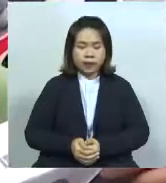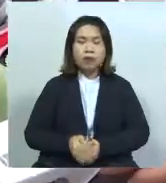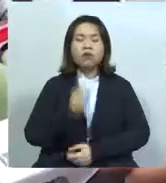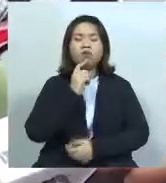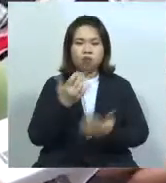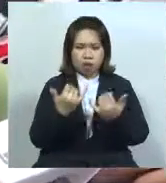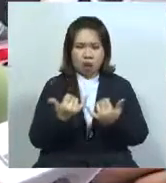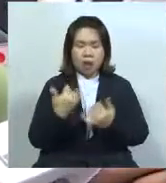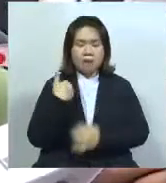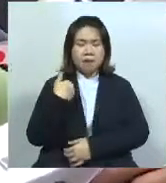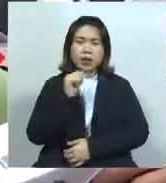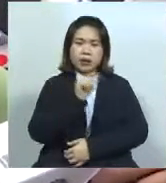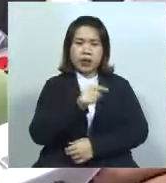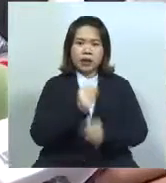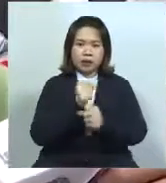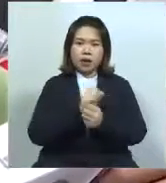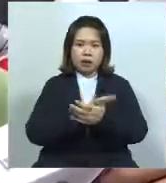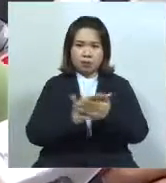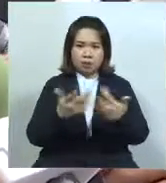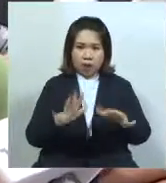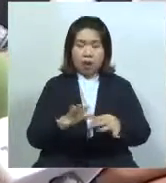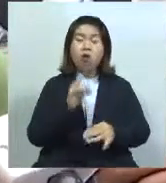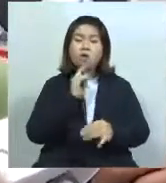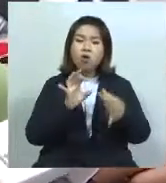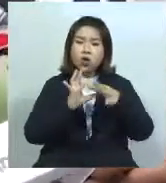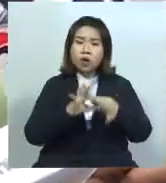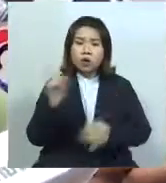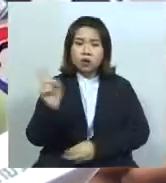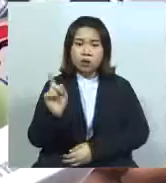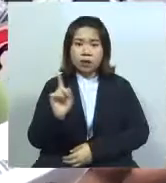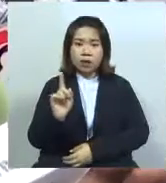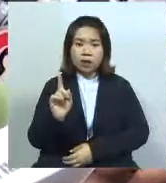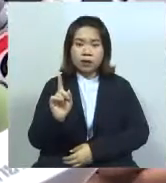องนี้ได้สั่งการไปแล้วแล้วก็มีส่วนเกี่ยวข้องต่อเนื่องก็คือเรื่องของ